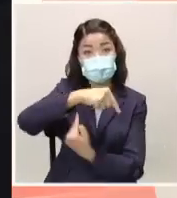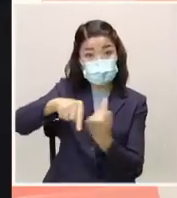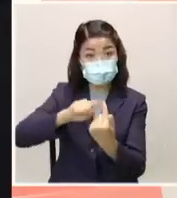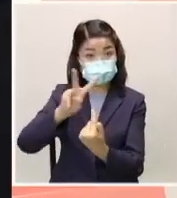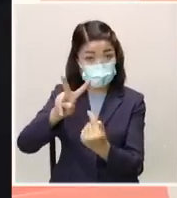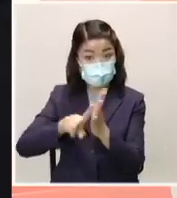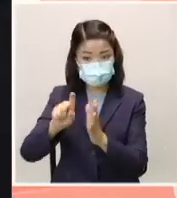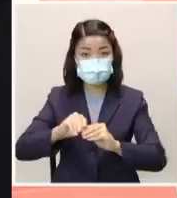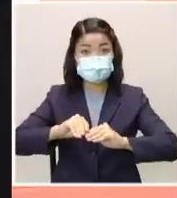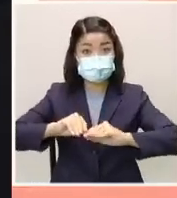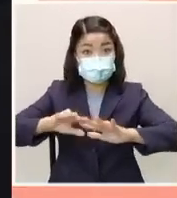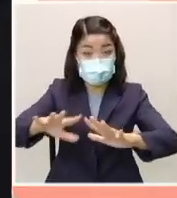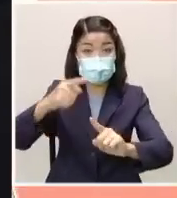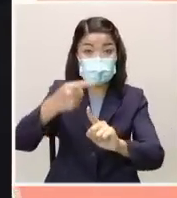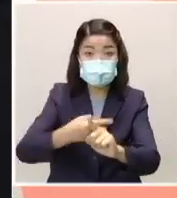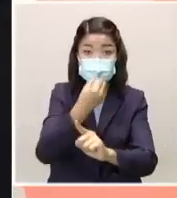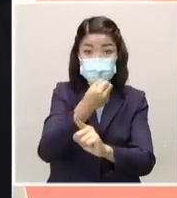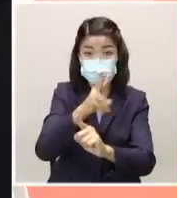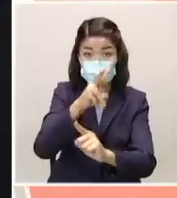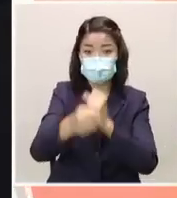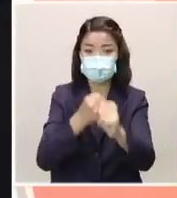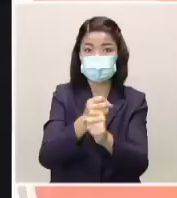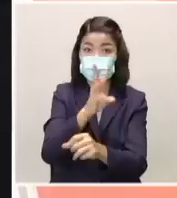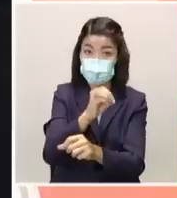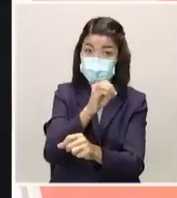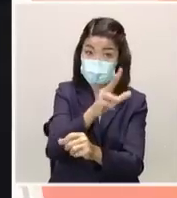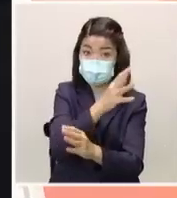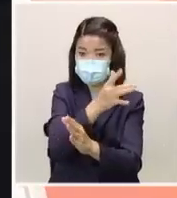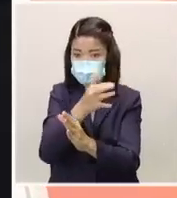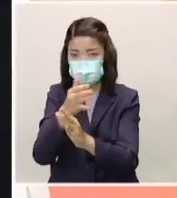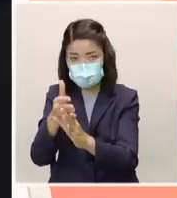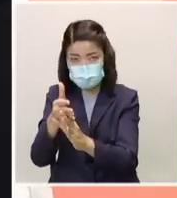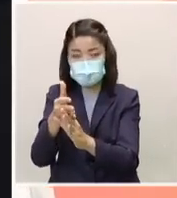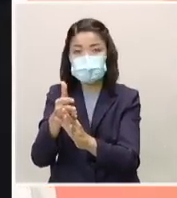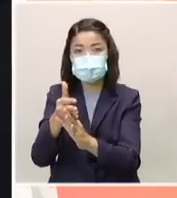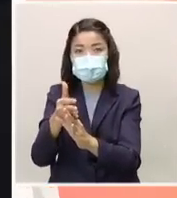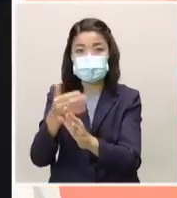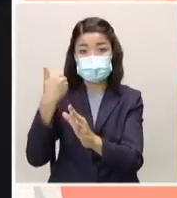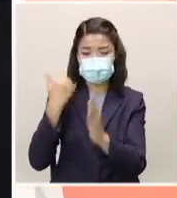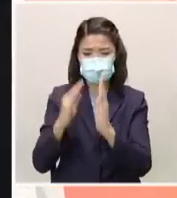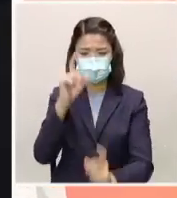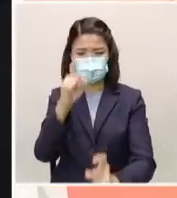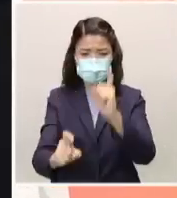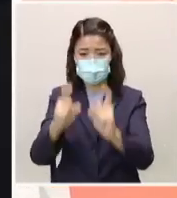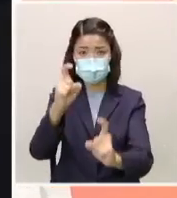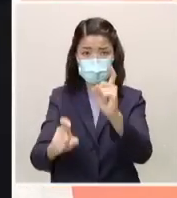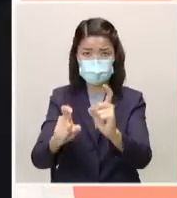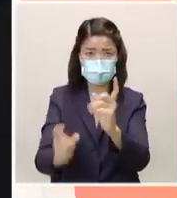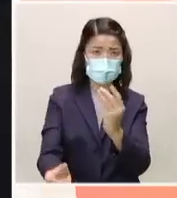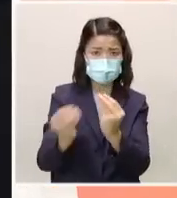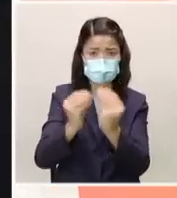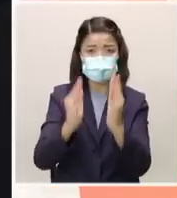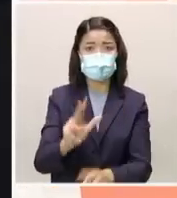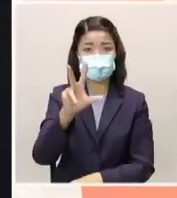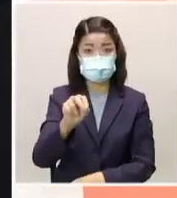ระลอก2หรือระลอกเดือนธันวาคม2563ก็ทำให้มีผู้เสียชีวิตนะคะเพิ่มเติมอี